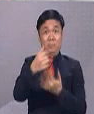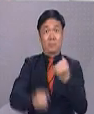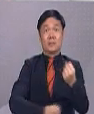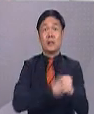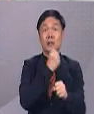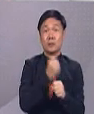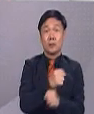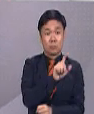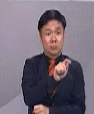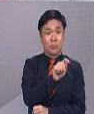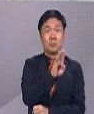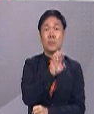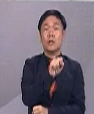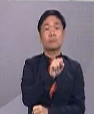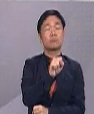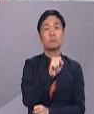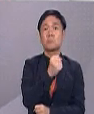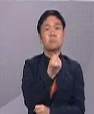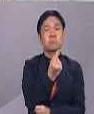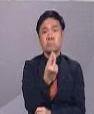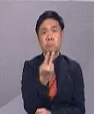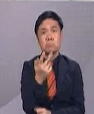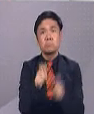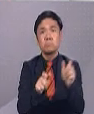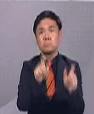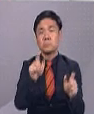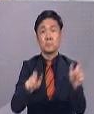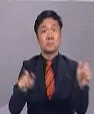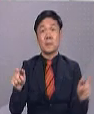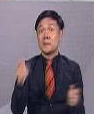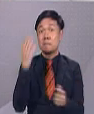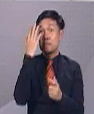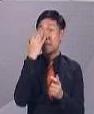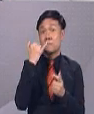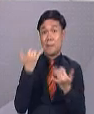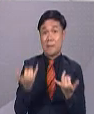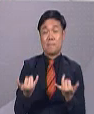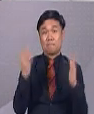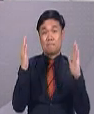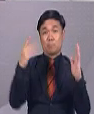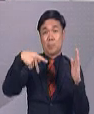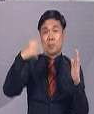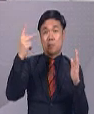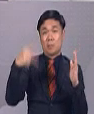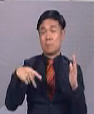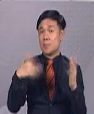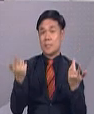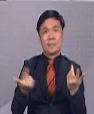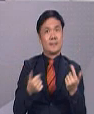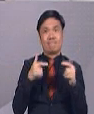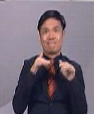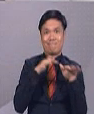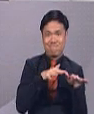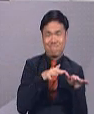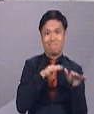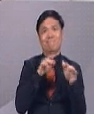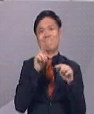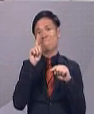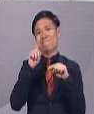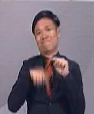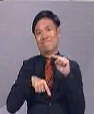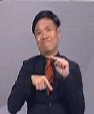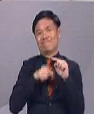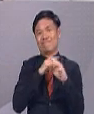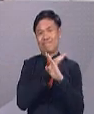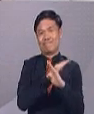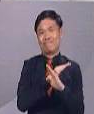pengangkutan awam itu agak lengang berikutan Perintah Kawalan Pergerakan mengekang rantaian COVID-19. Laporan wartawan Nazaruddin